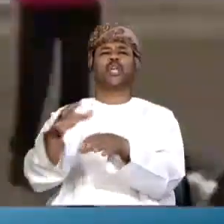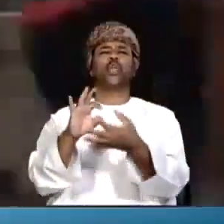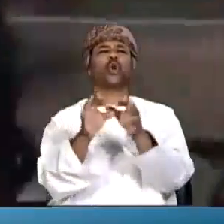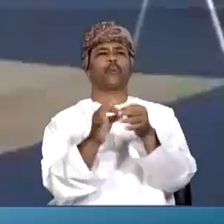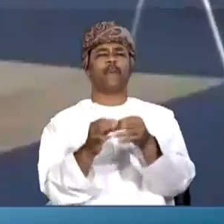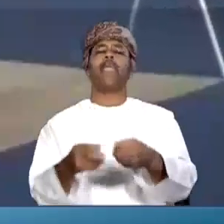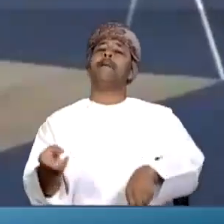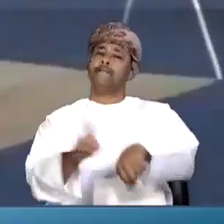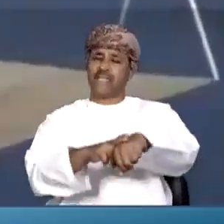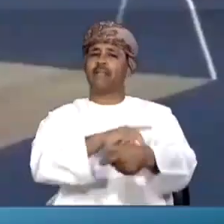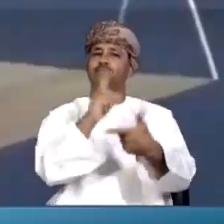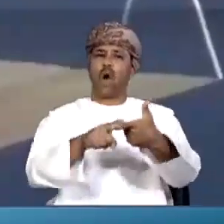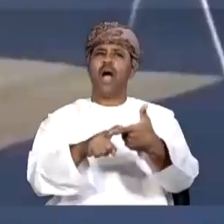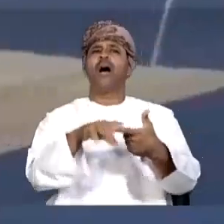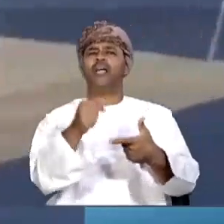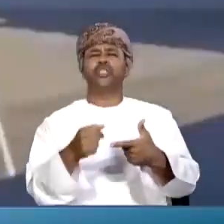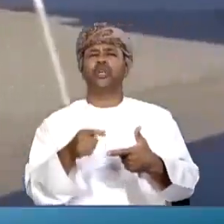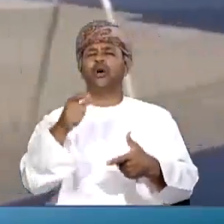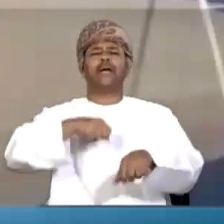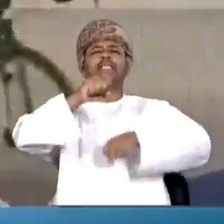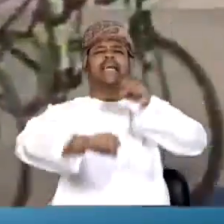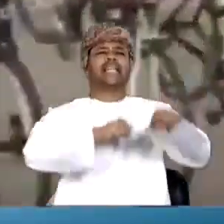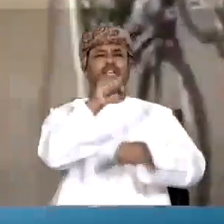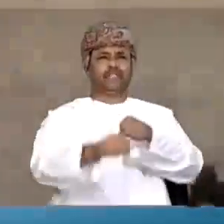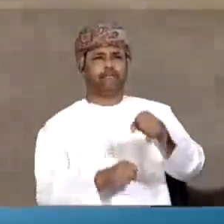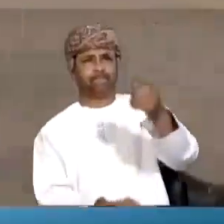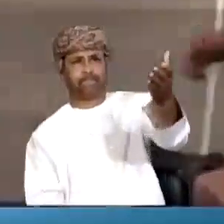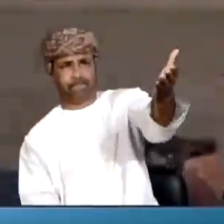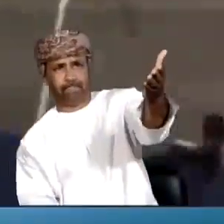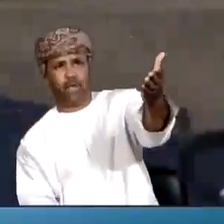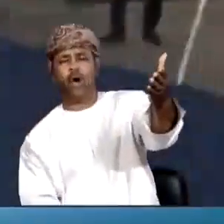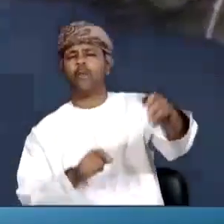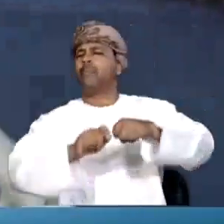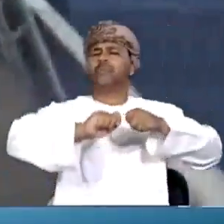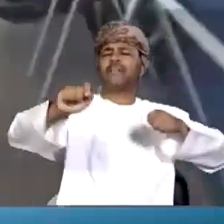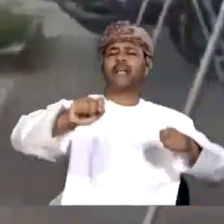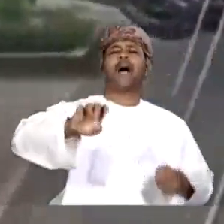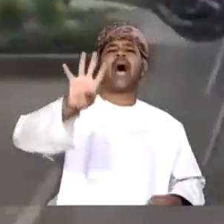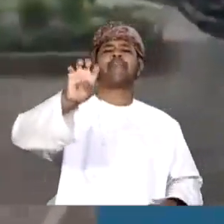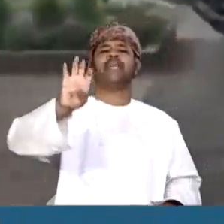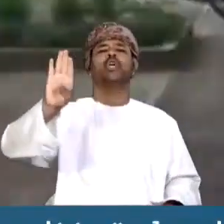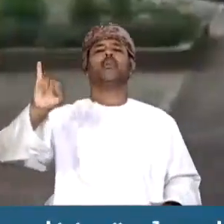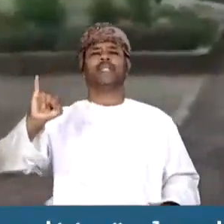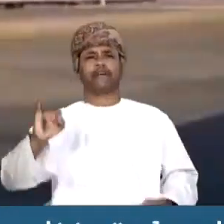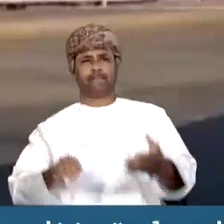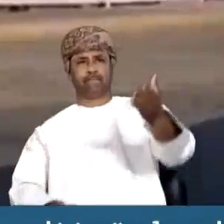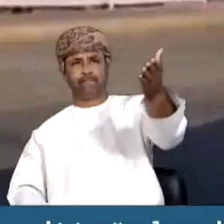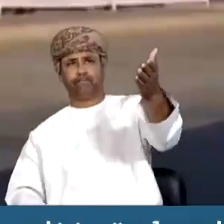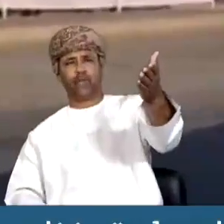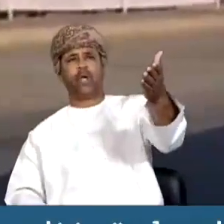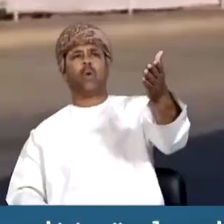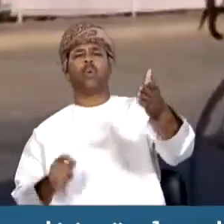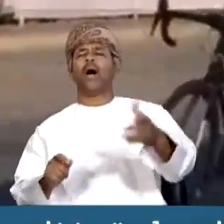انتقل المتسابقون إلى المرحلة الثانية، وهي ركوب الدراجات الهوائية لمسافة 40 كيلومترا، حيث